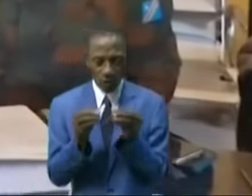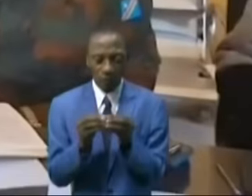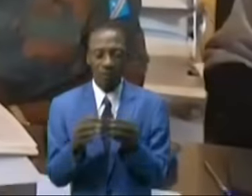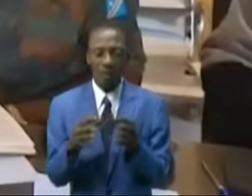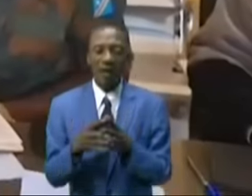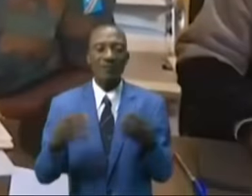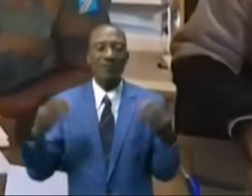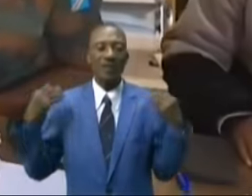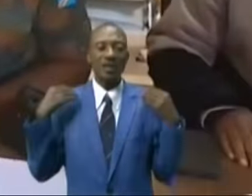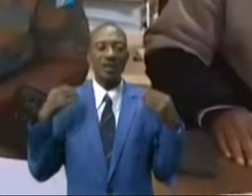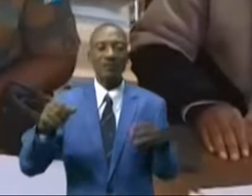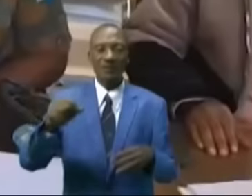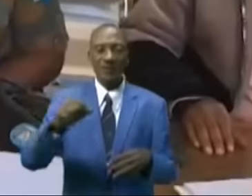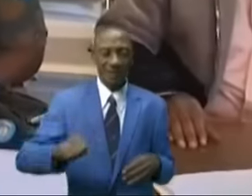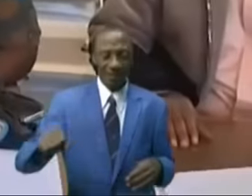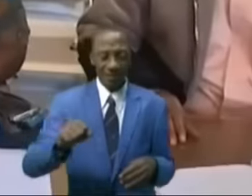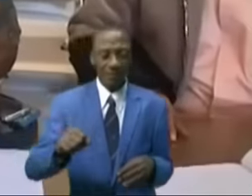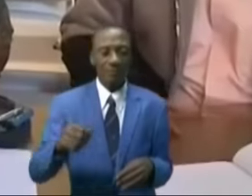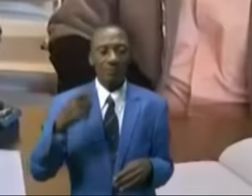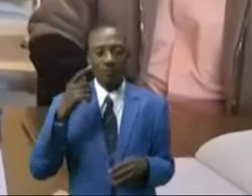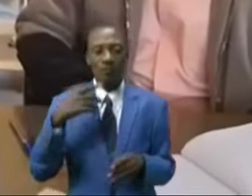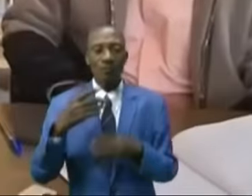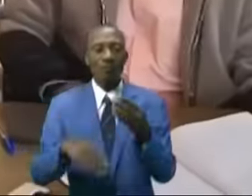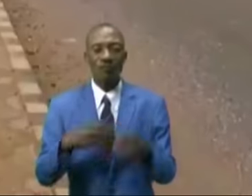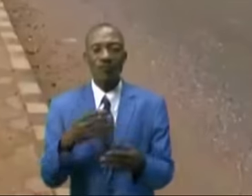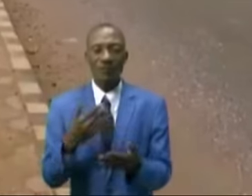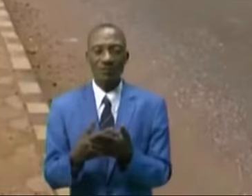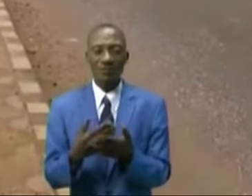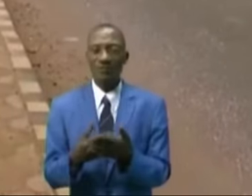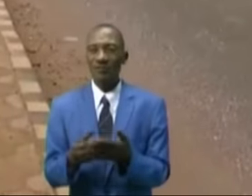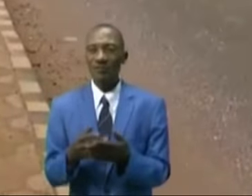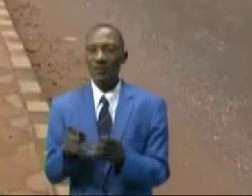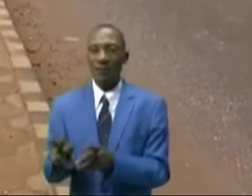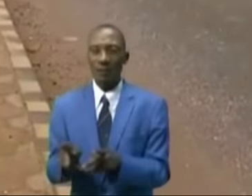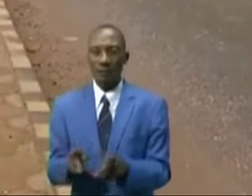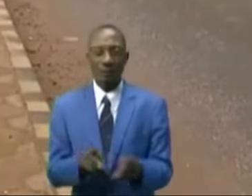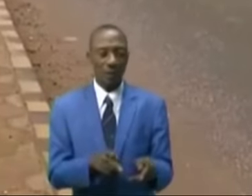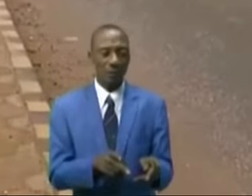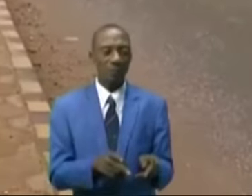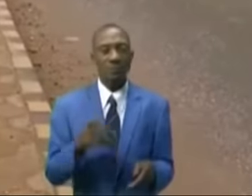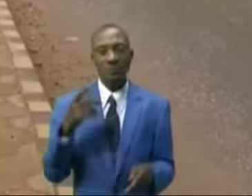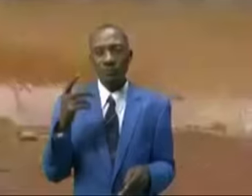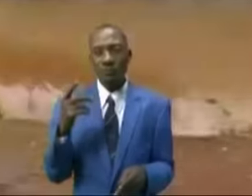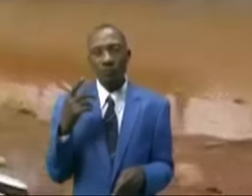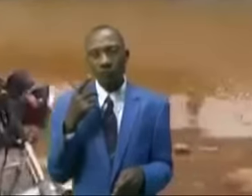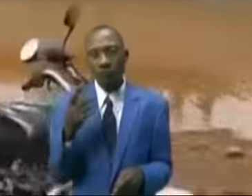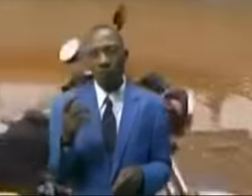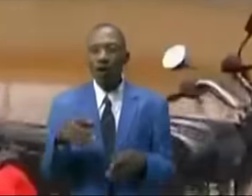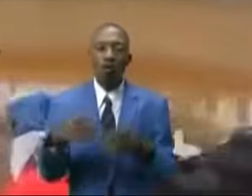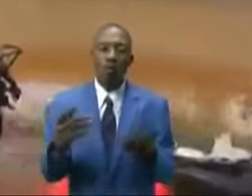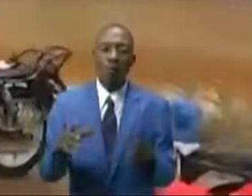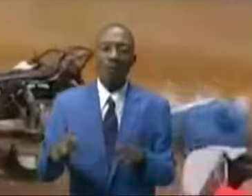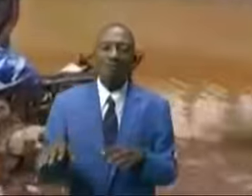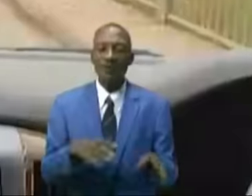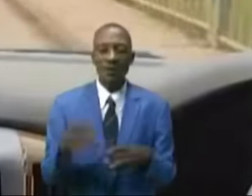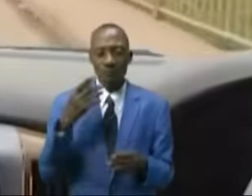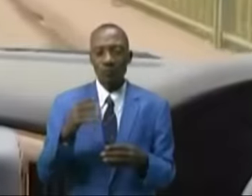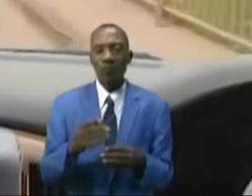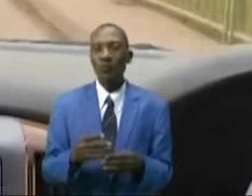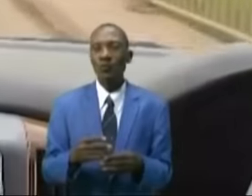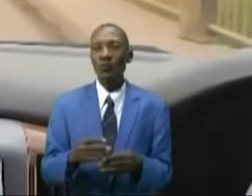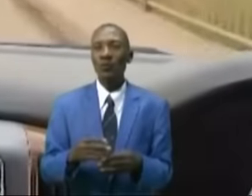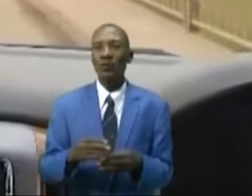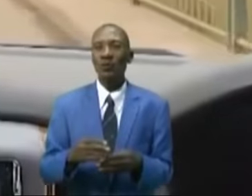Lulu. L'élaboration d'un plan stratégique pour la sécurisation de ces ponts des grands intérêts a fait l'objet de cette rencontre. De